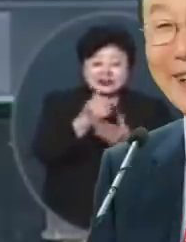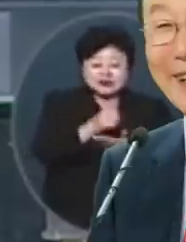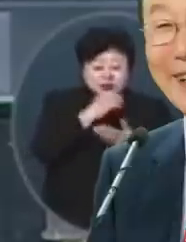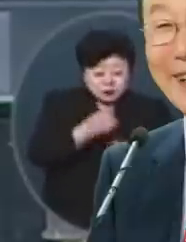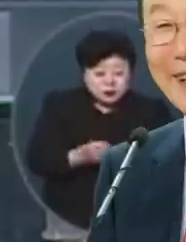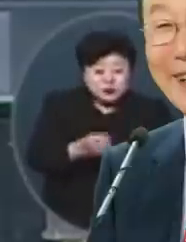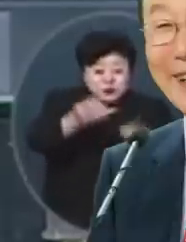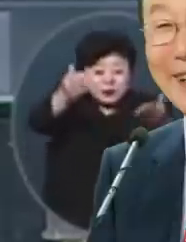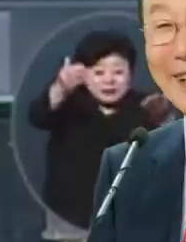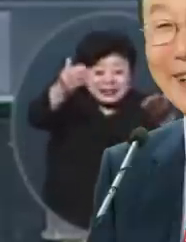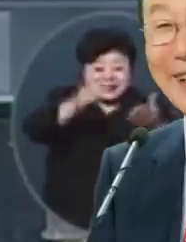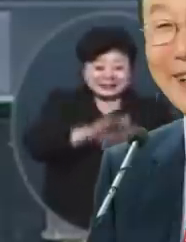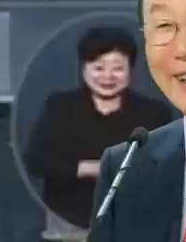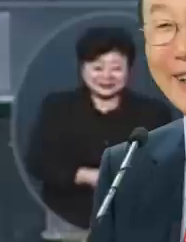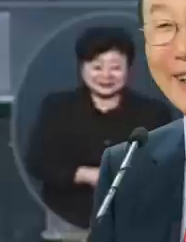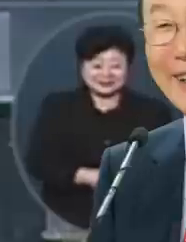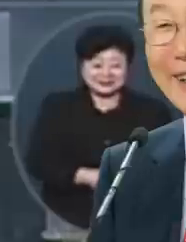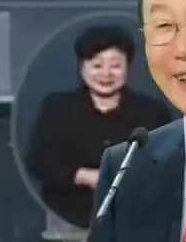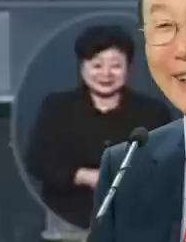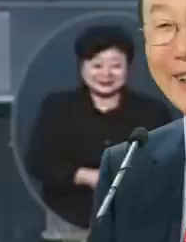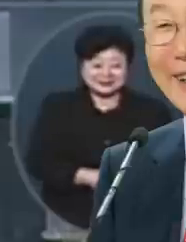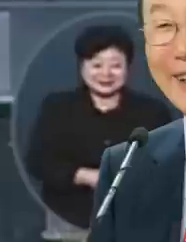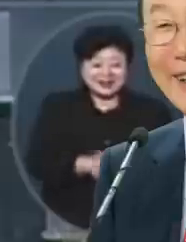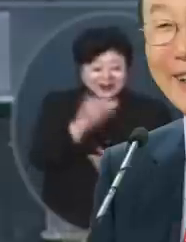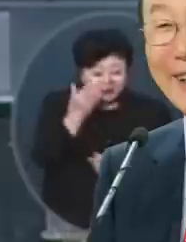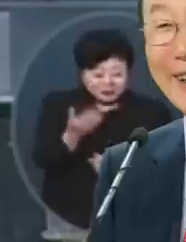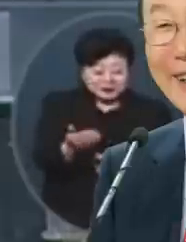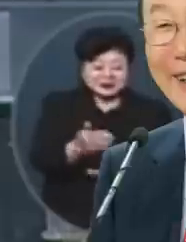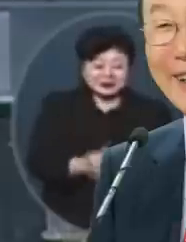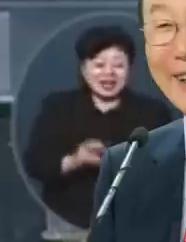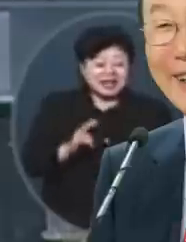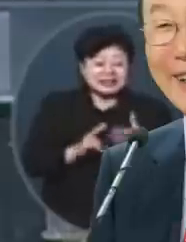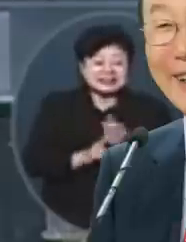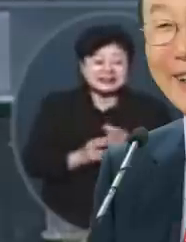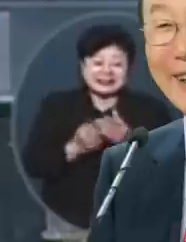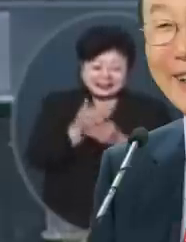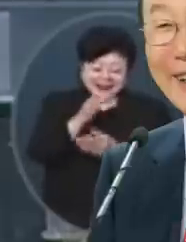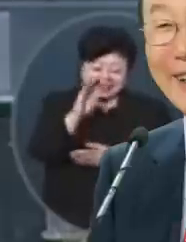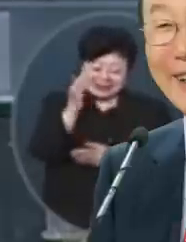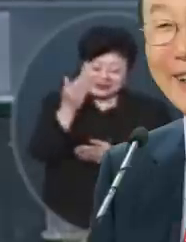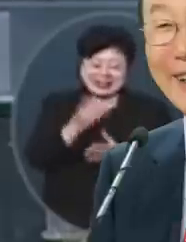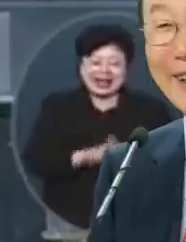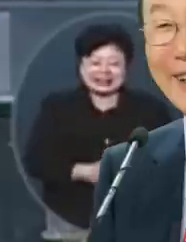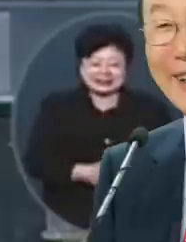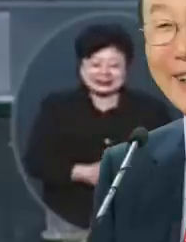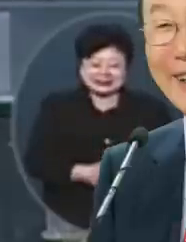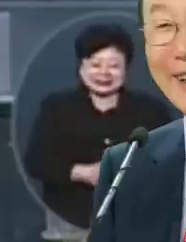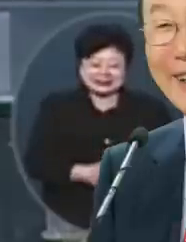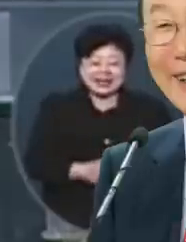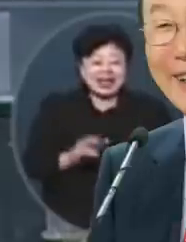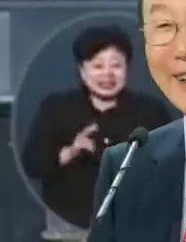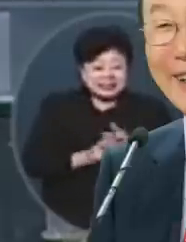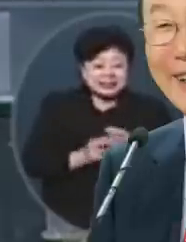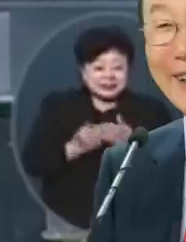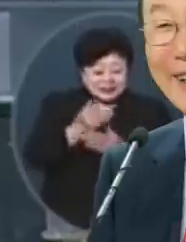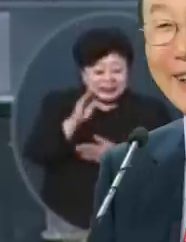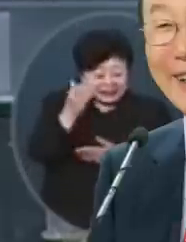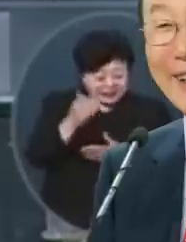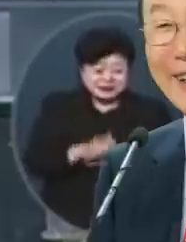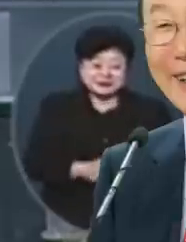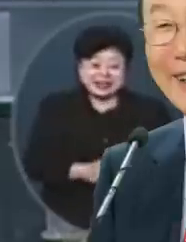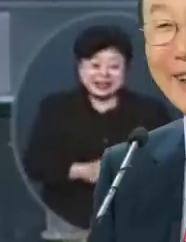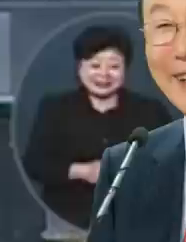이름으로 축복합니다. 네. 여러분, 기적이 일어나야 되는 것입니다. 네. 또 기적은 일어나는 것입니다.